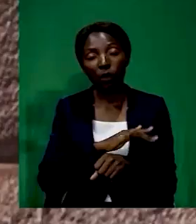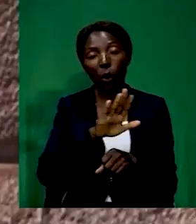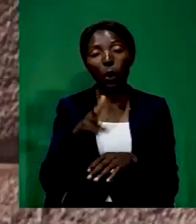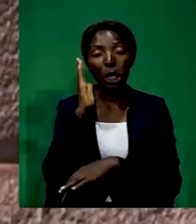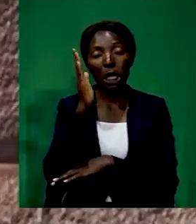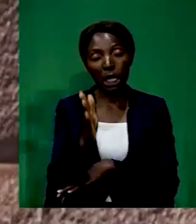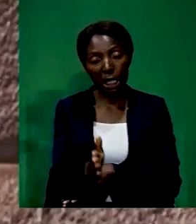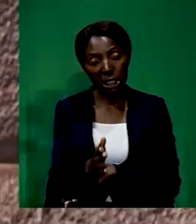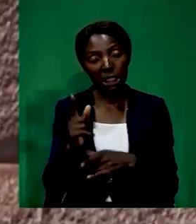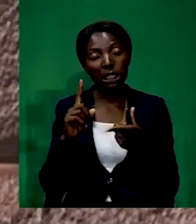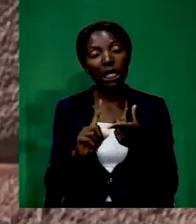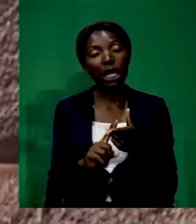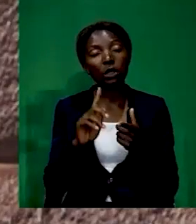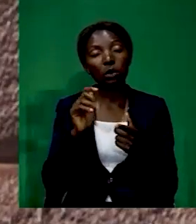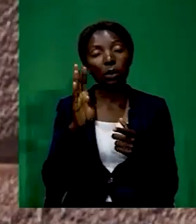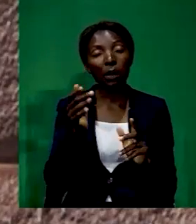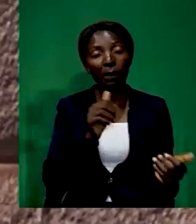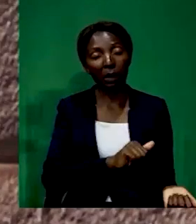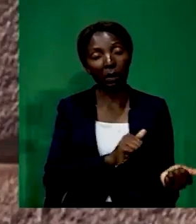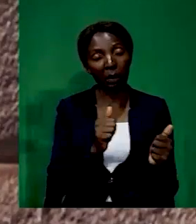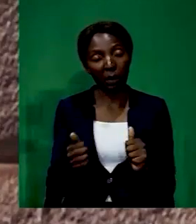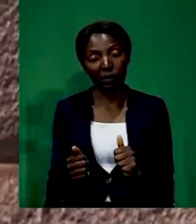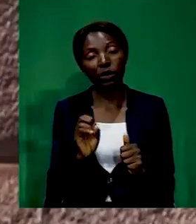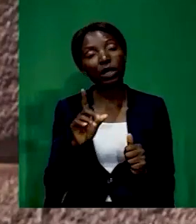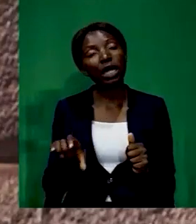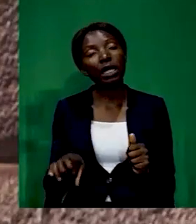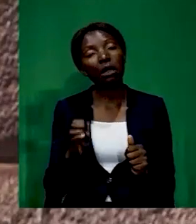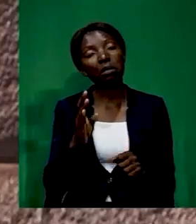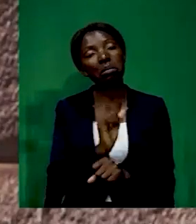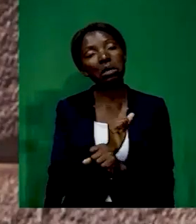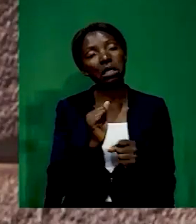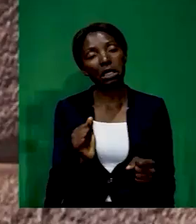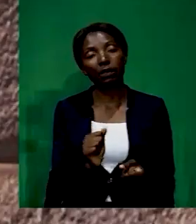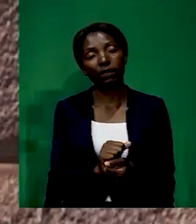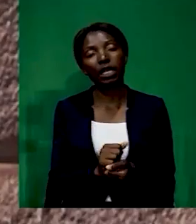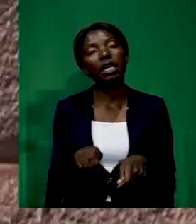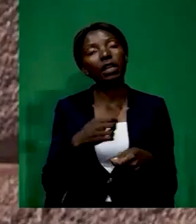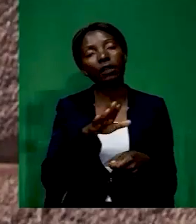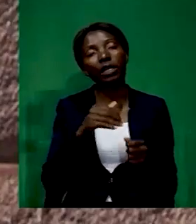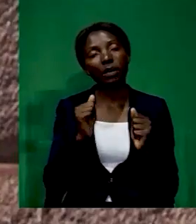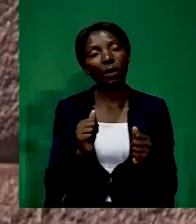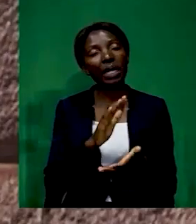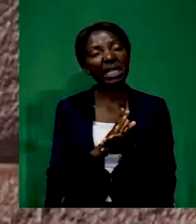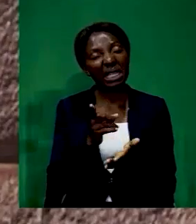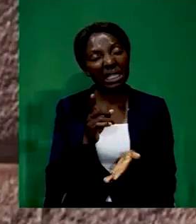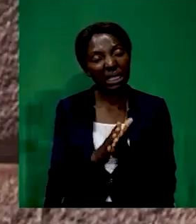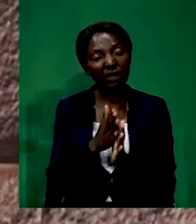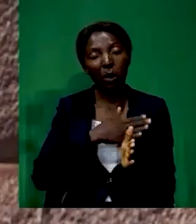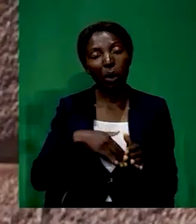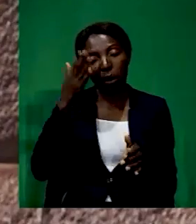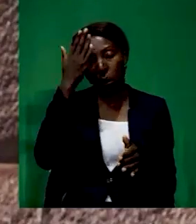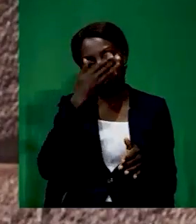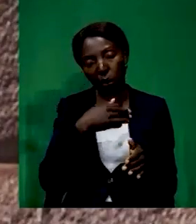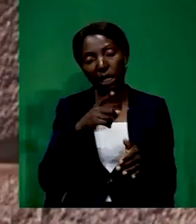kwose nekupinda mumvura. Tigobhabhatidzwa sezvakaitwa naKristu. Tipeiwo simba Mwari. Azvidimbwende.